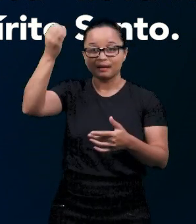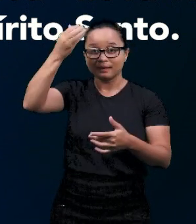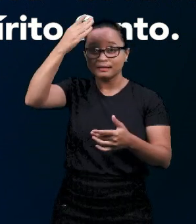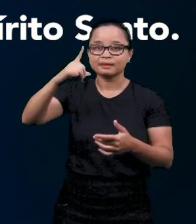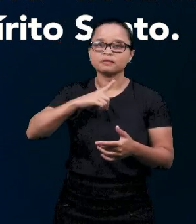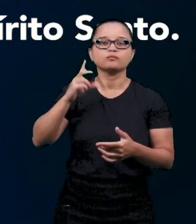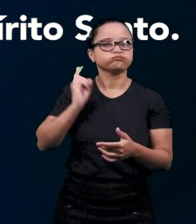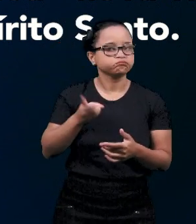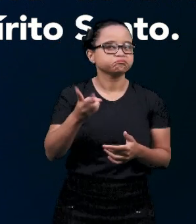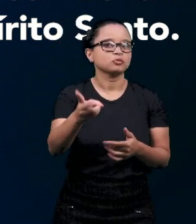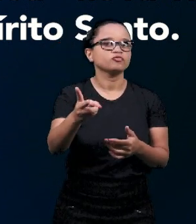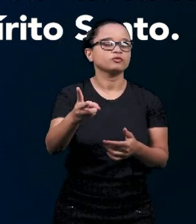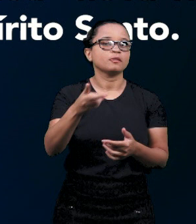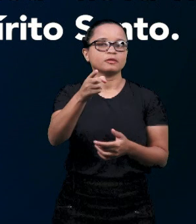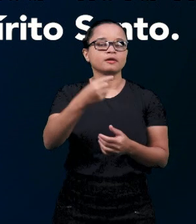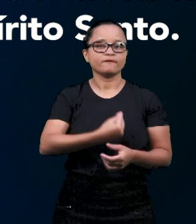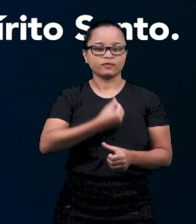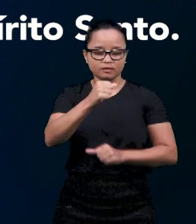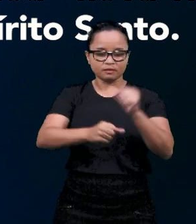vie transformée.